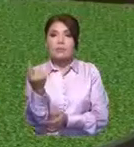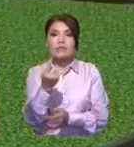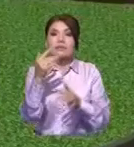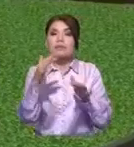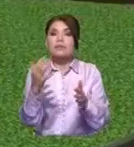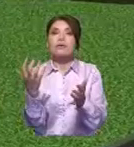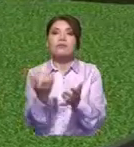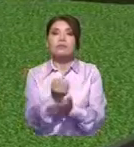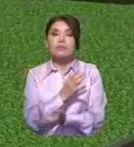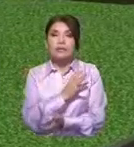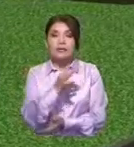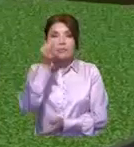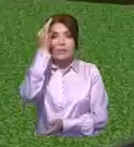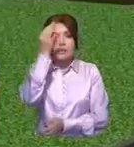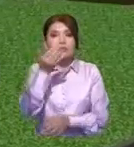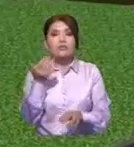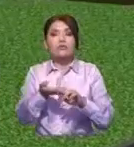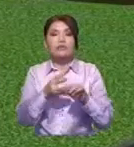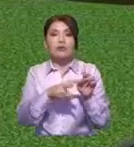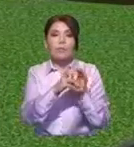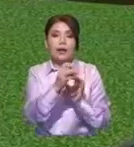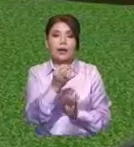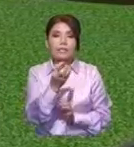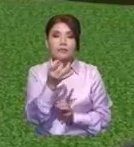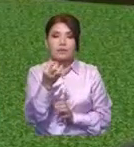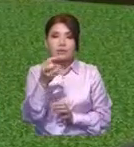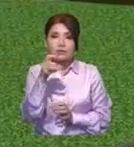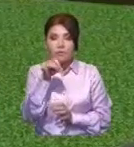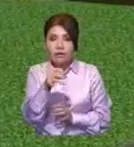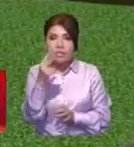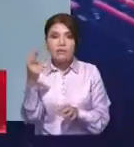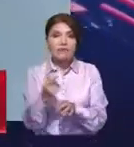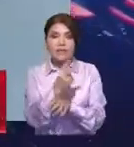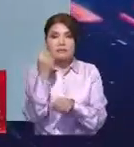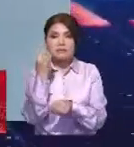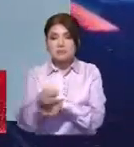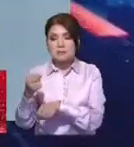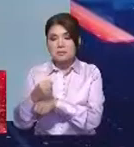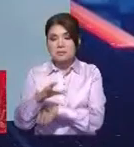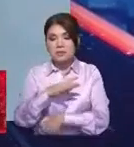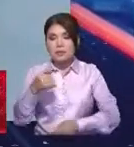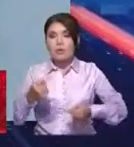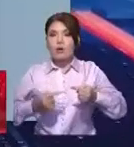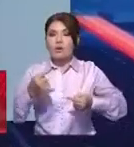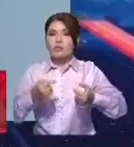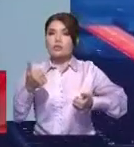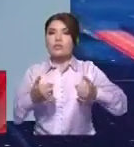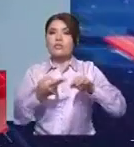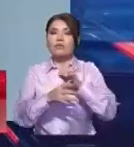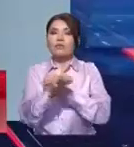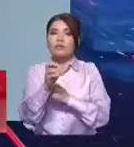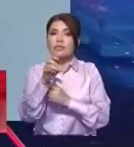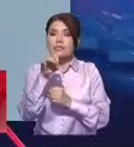орынға көтерілді. Естеріңізге сала кетейік, Махачев Волкановскийді 2 рет жеңді. Бірінші жекпе-жекте ресейлік спортшы төрешілердің бір